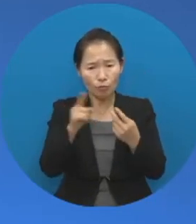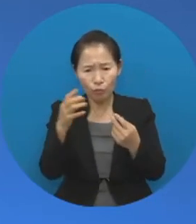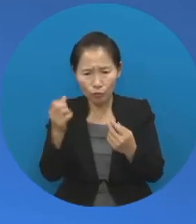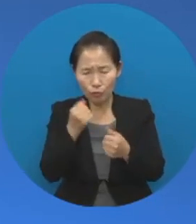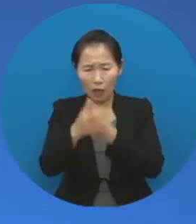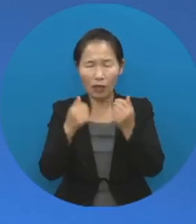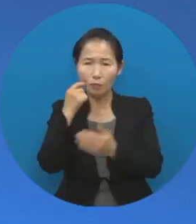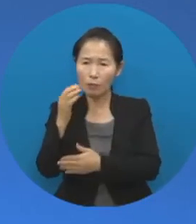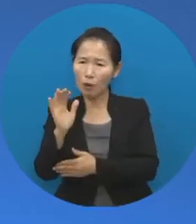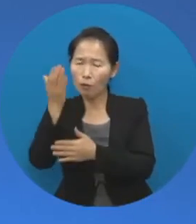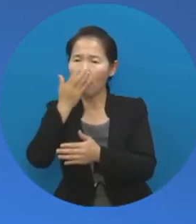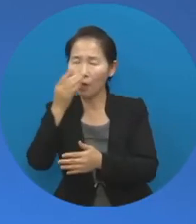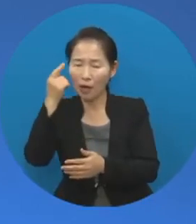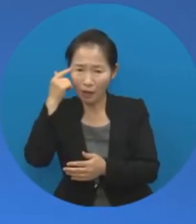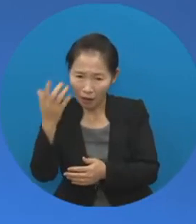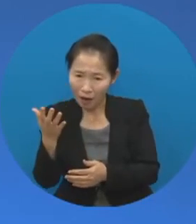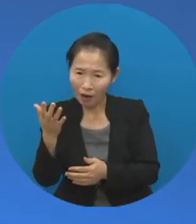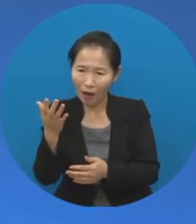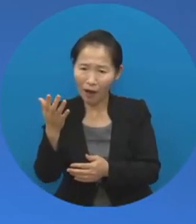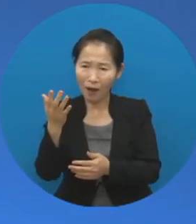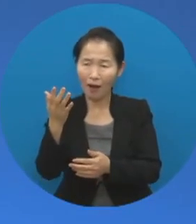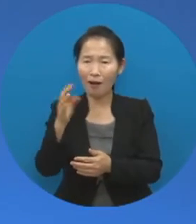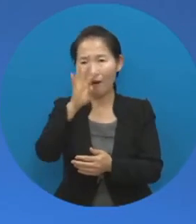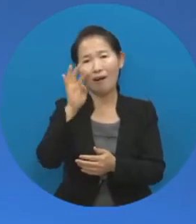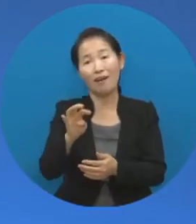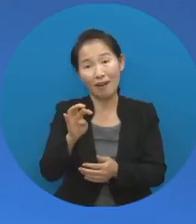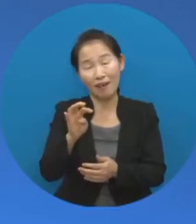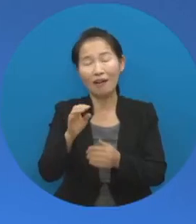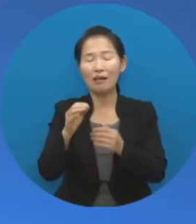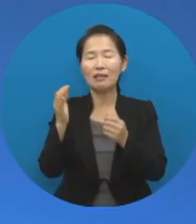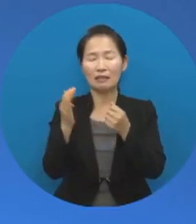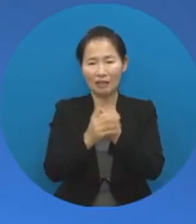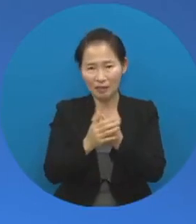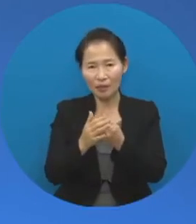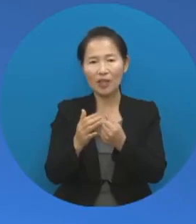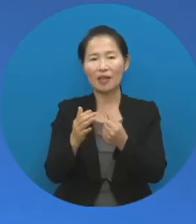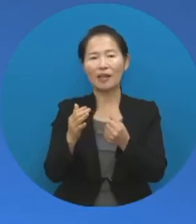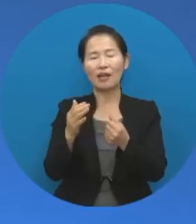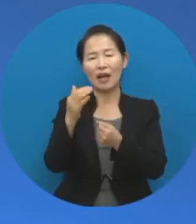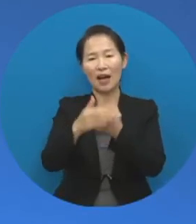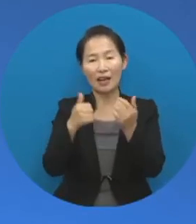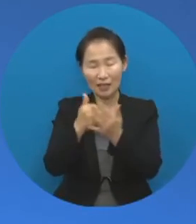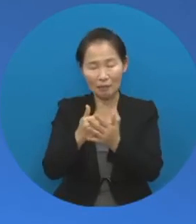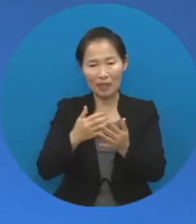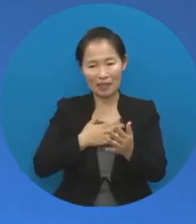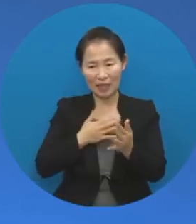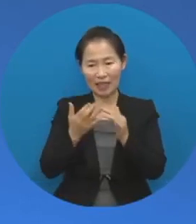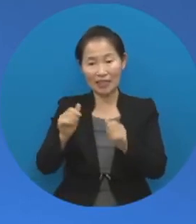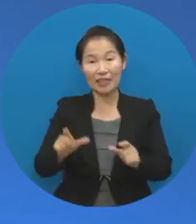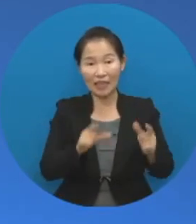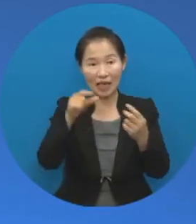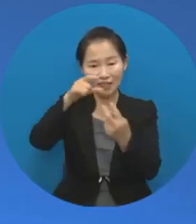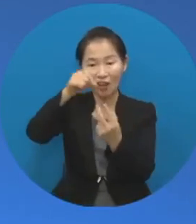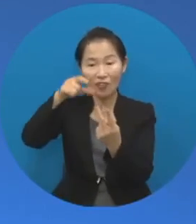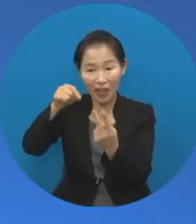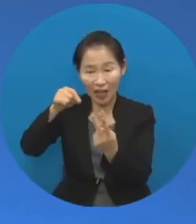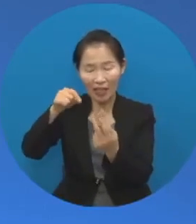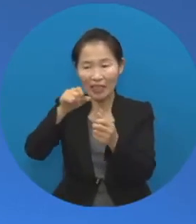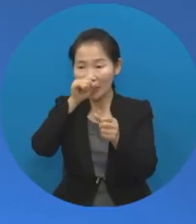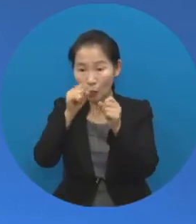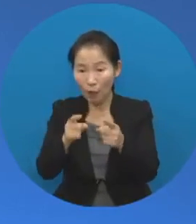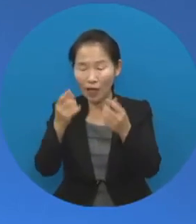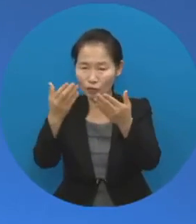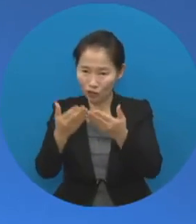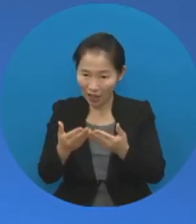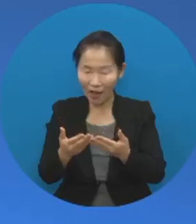들었는데요. 저는 만약에 하나님이 저에게 제 인생을 선택할 기회를 주신다면, 효진아 너에게 두 가지